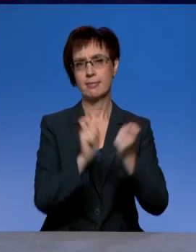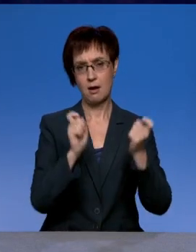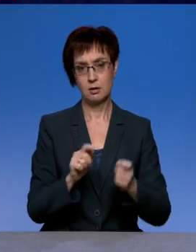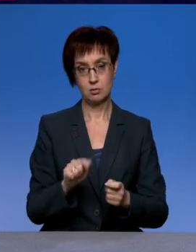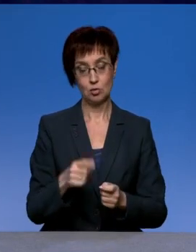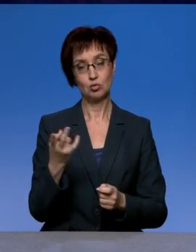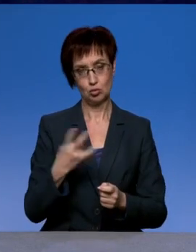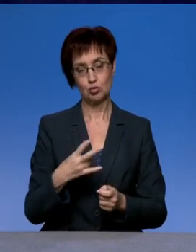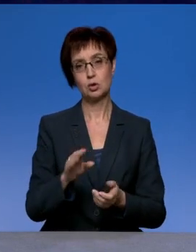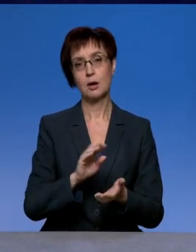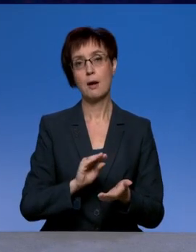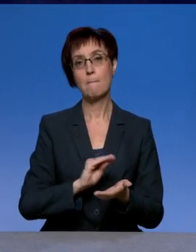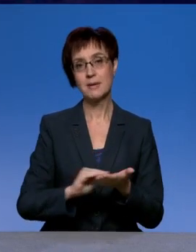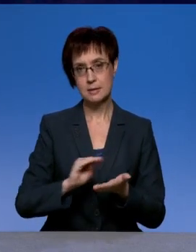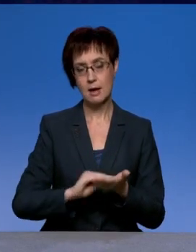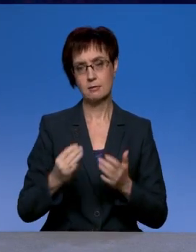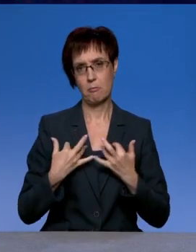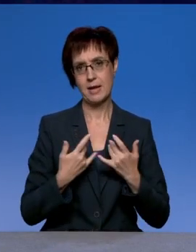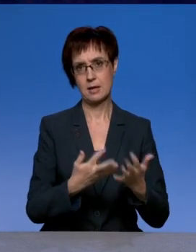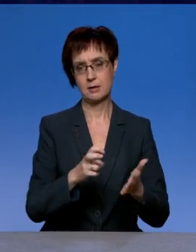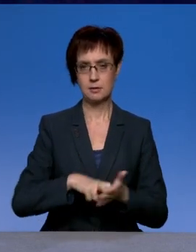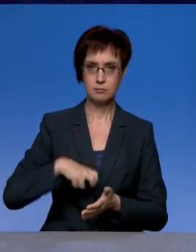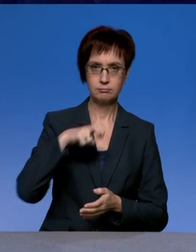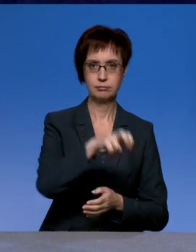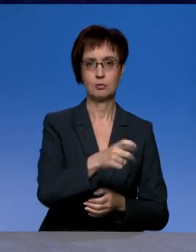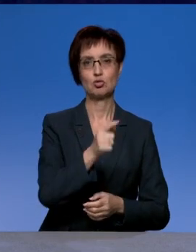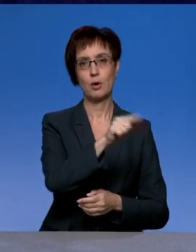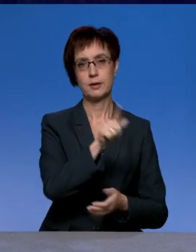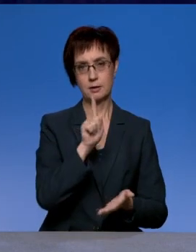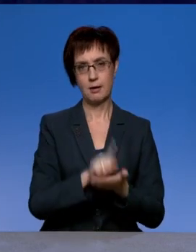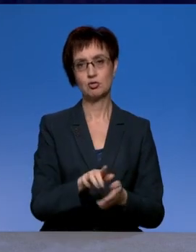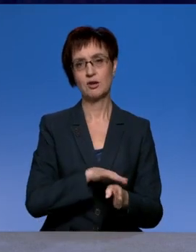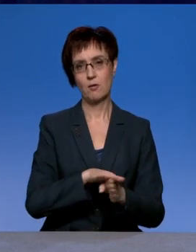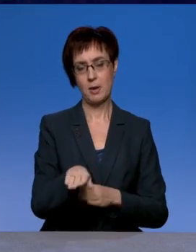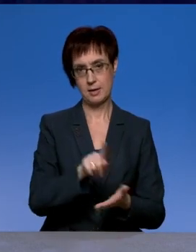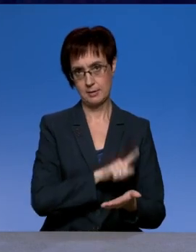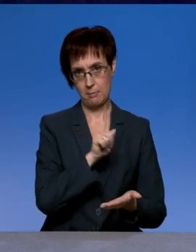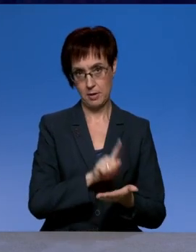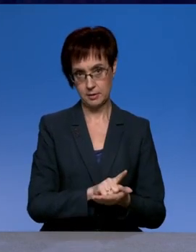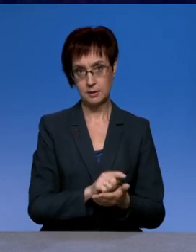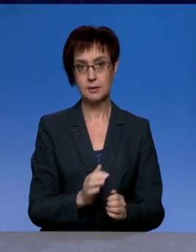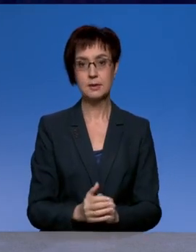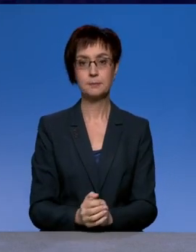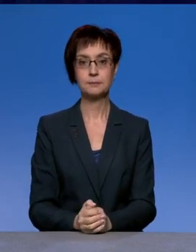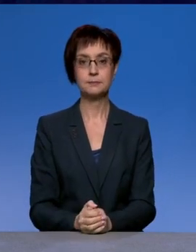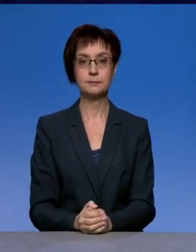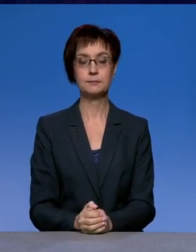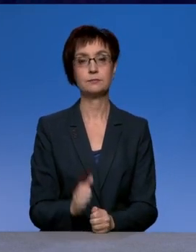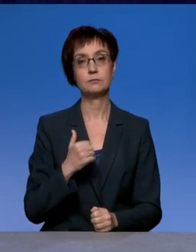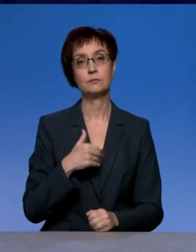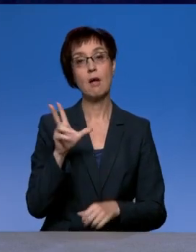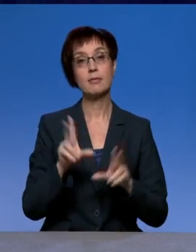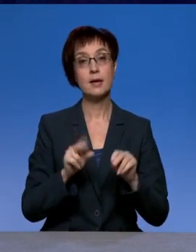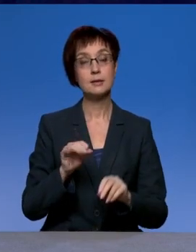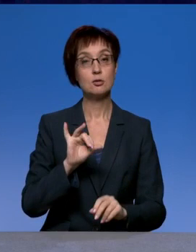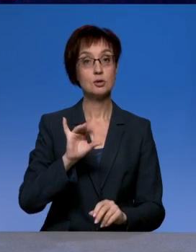претензии. Писать письма о том, что они должны исполнять те обязанности, которые возложены на них государственным органам, где они работают. Я надеюсь, что Нина прислушается к